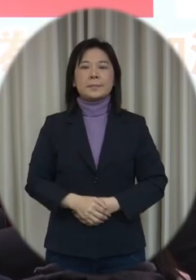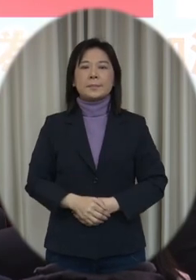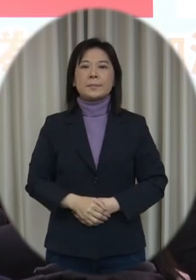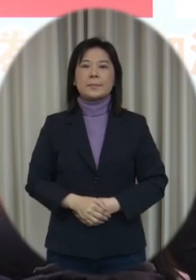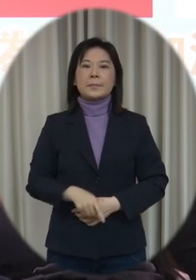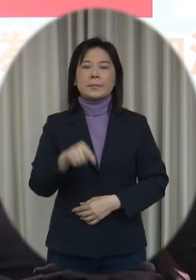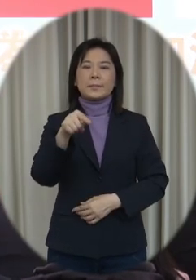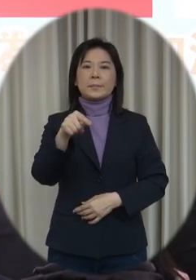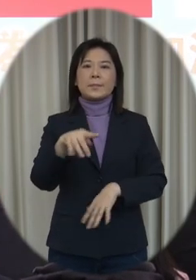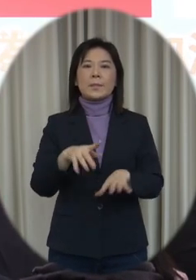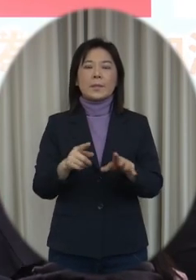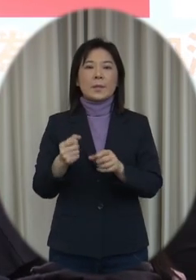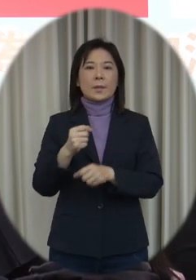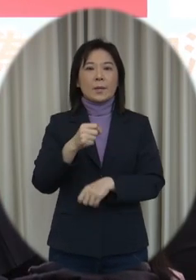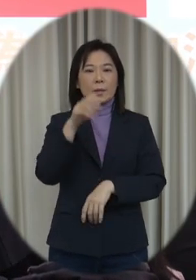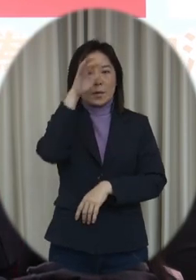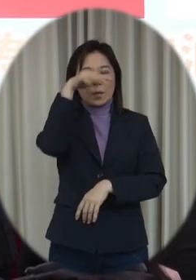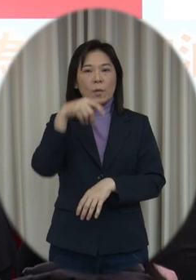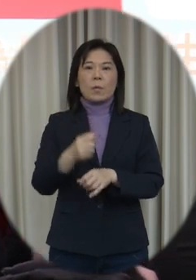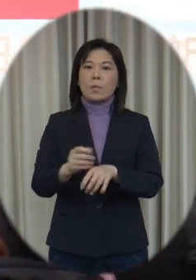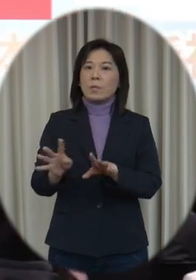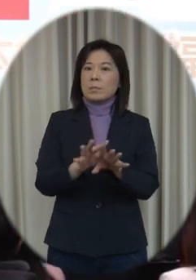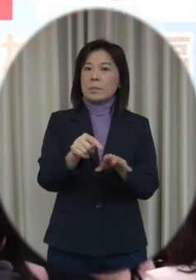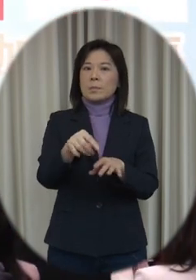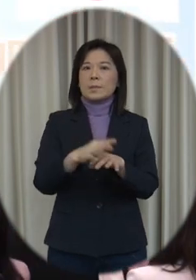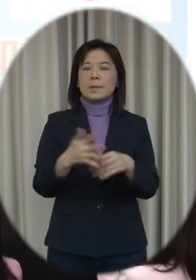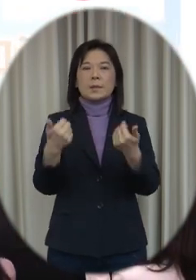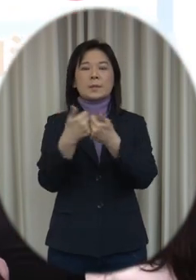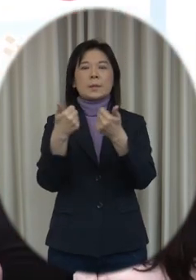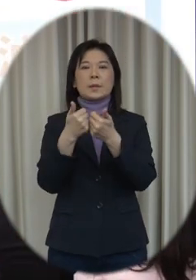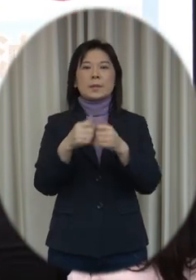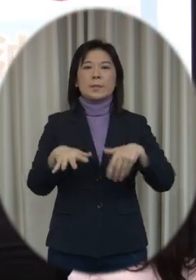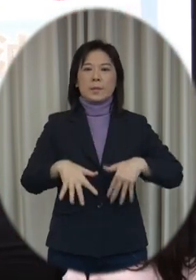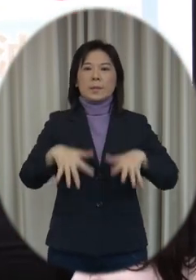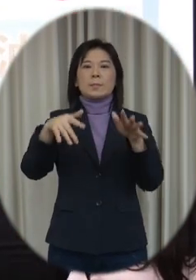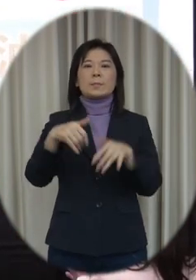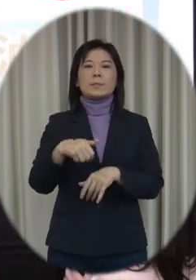创价学会洪玉柱常务副理事长、